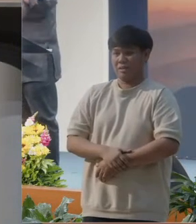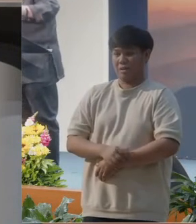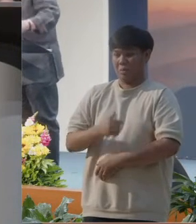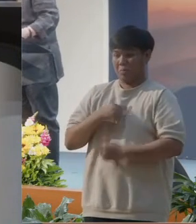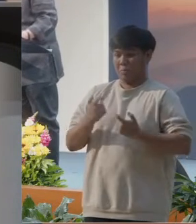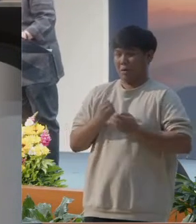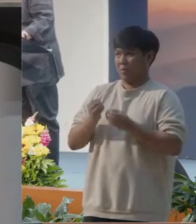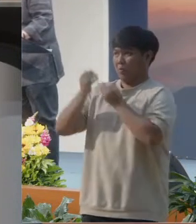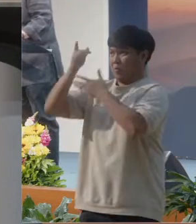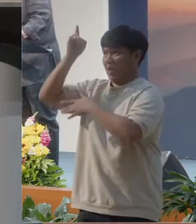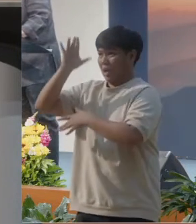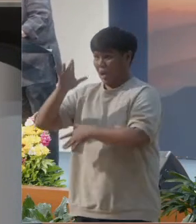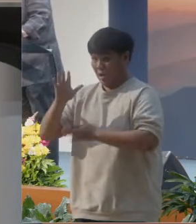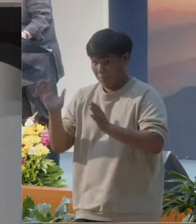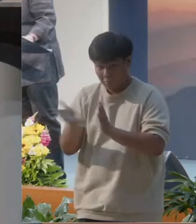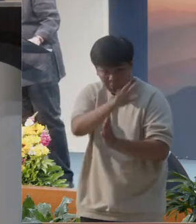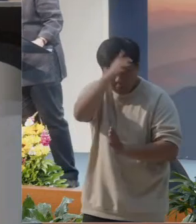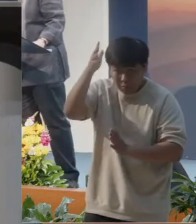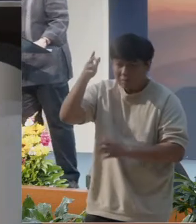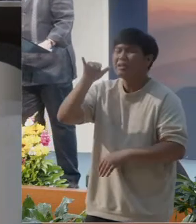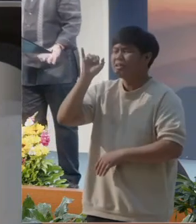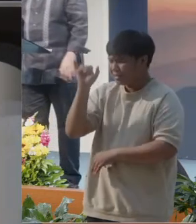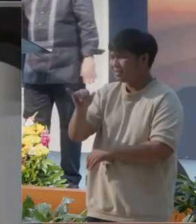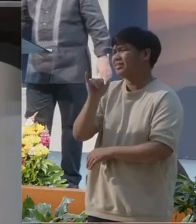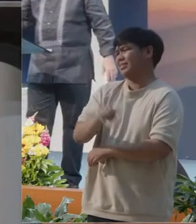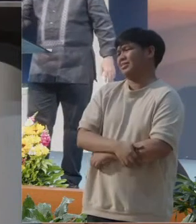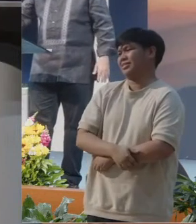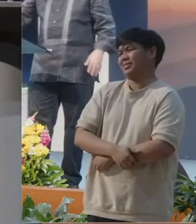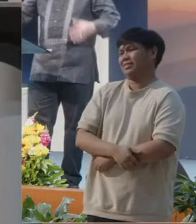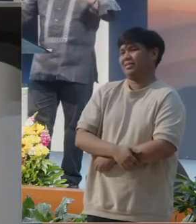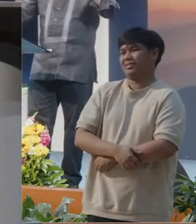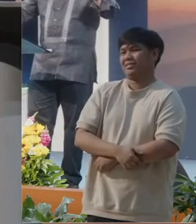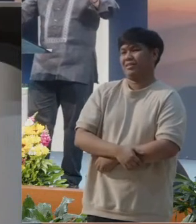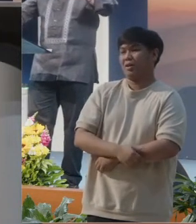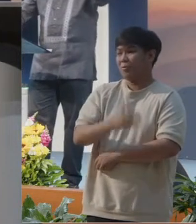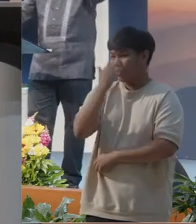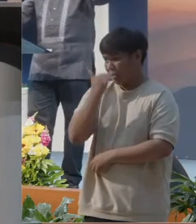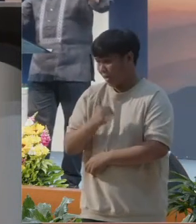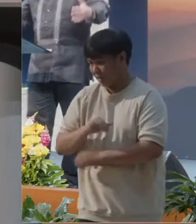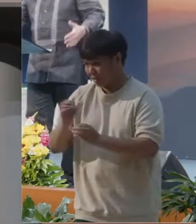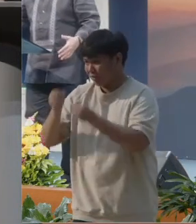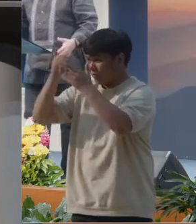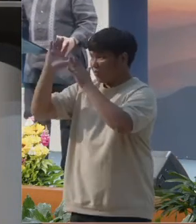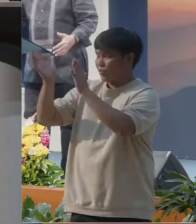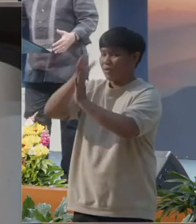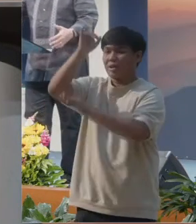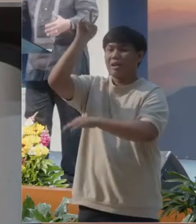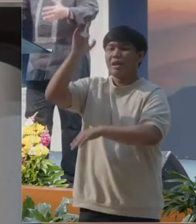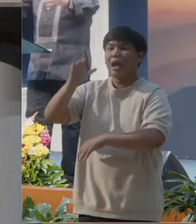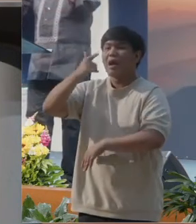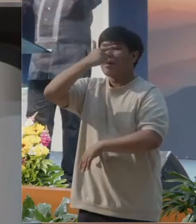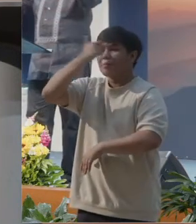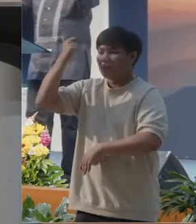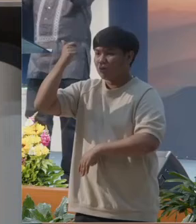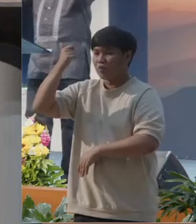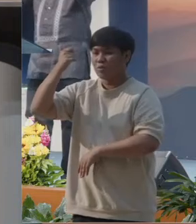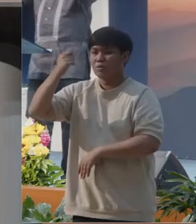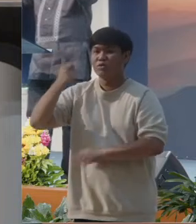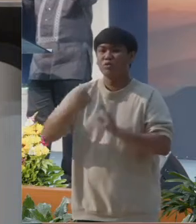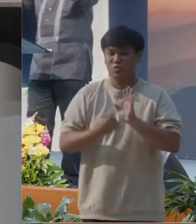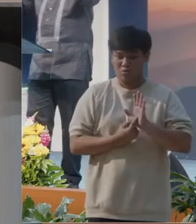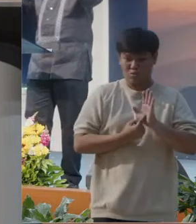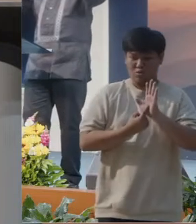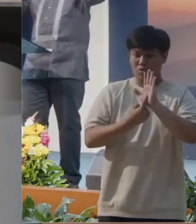Pagluluwalhati sa ating Panginoon. At dahil bakit po luwalhati sa Panginoon? Sapagkat namamalas